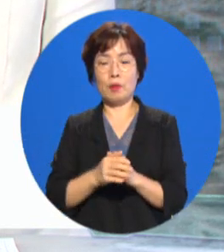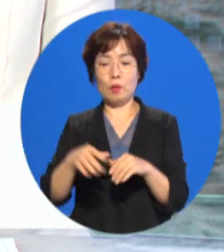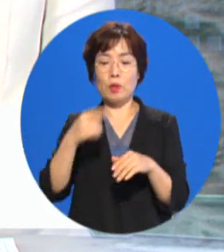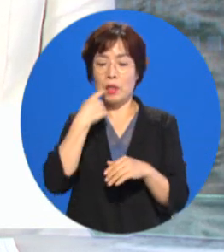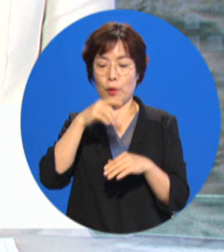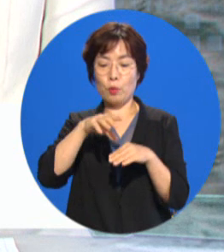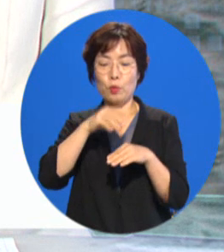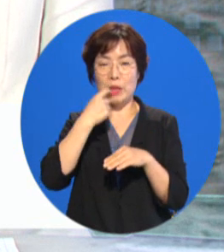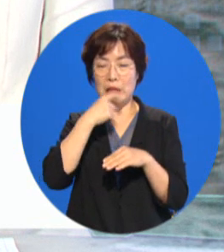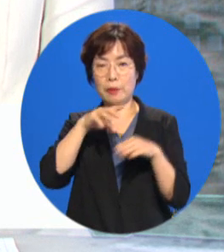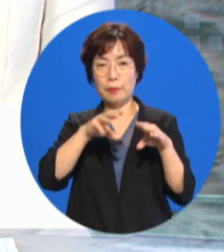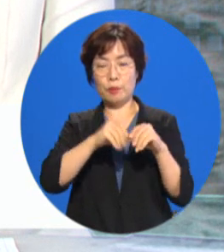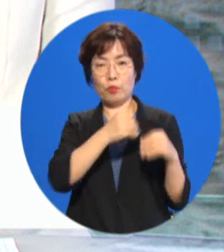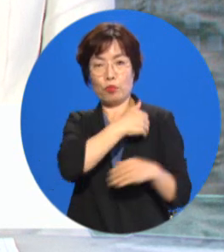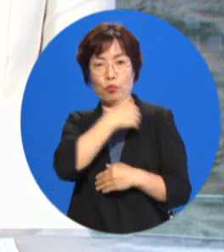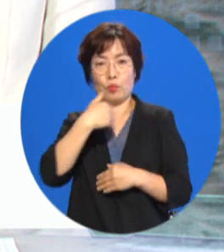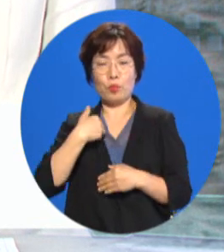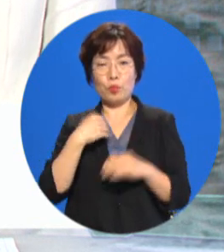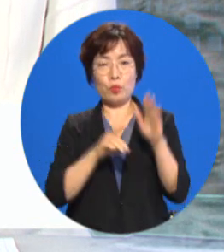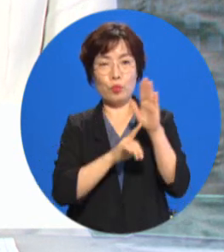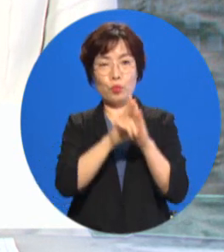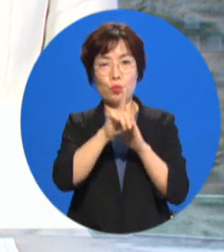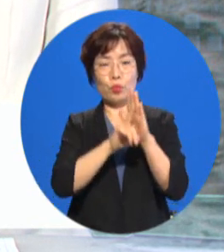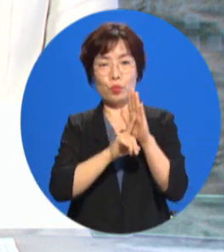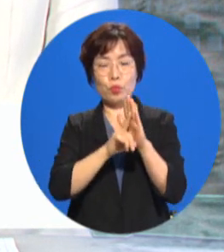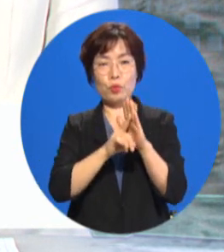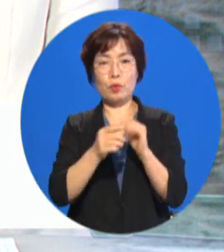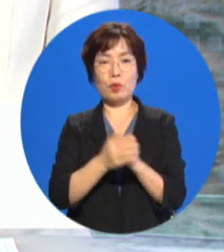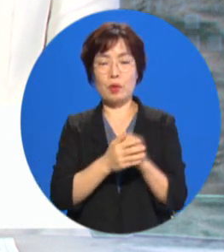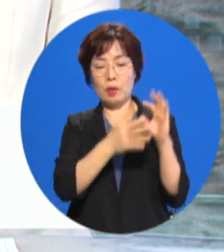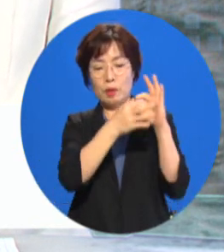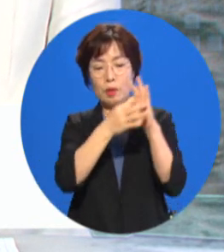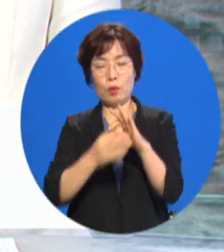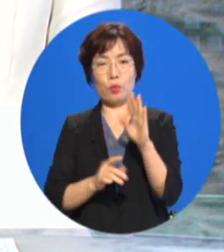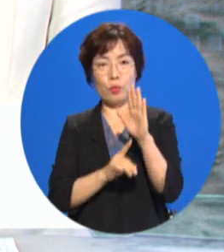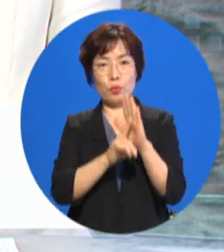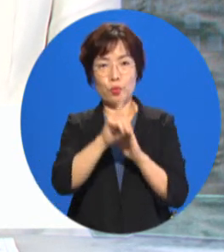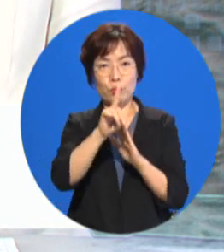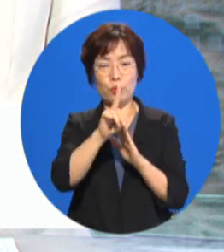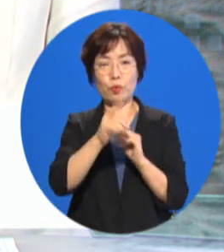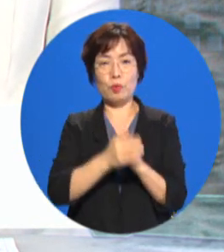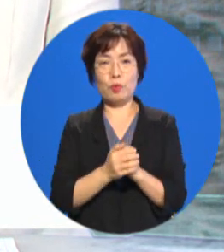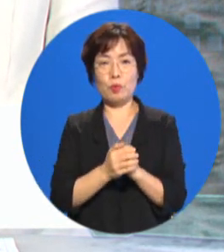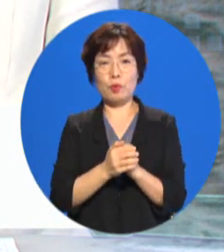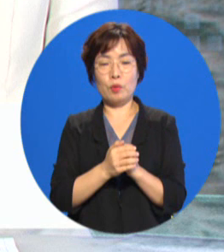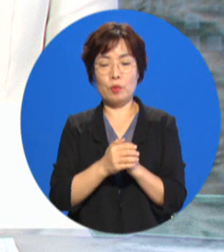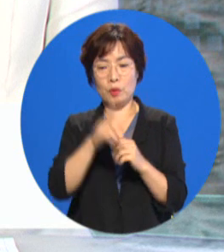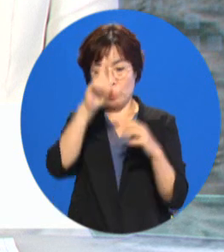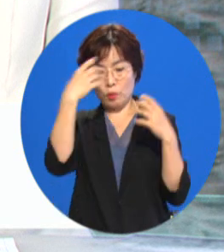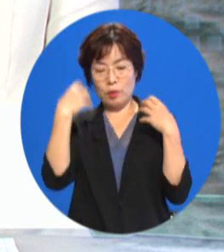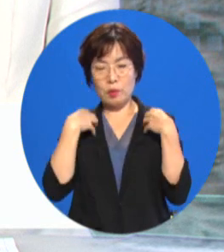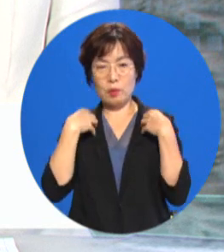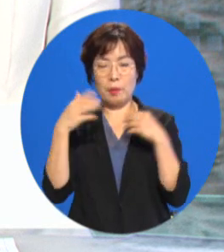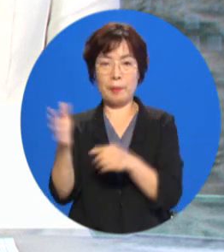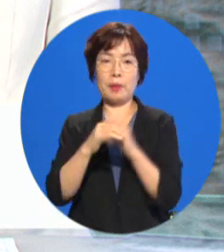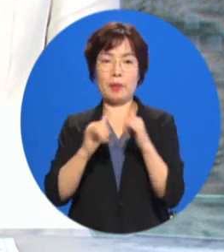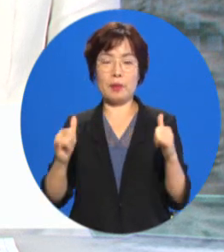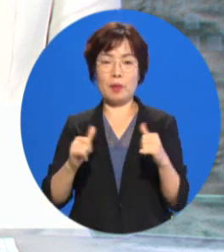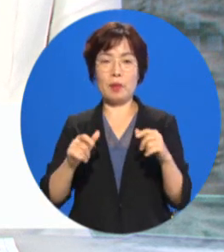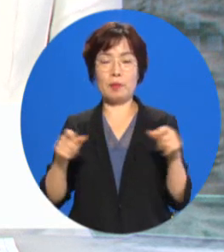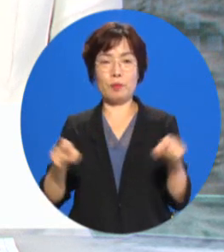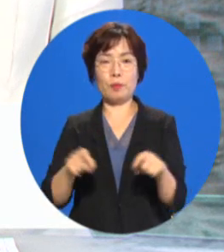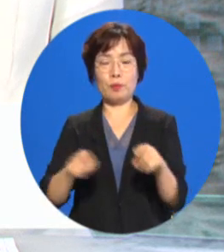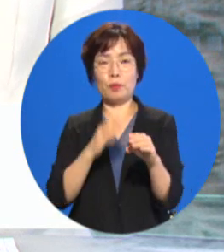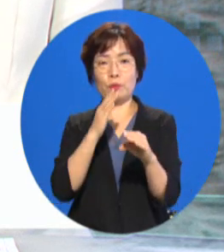항토는 충분하다고 하지만 기상 상황을 예측하기 어려운 데다 바닷물의 온도도 여전히 높아서 당국과 어민들이 전전긍긍하고